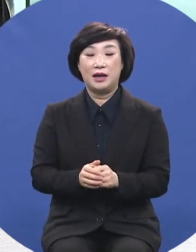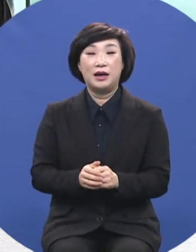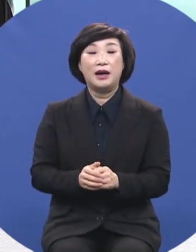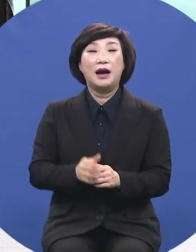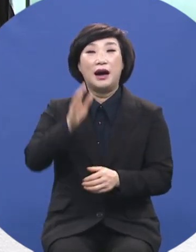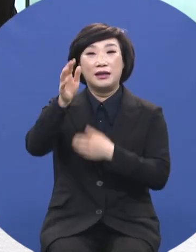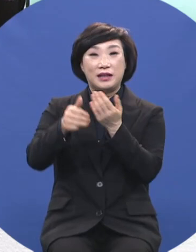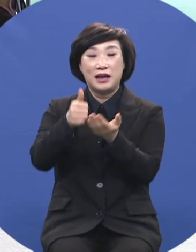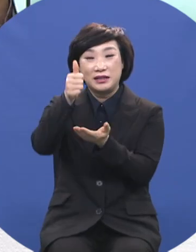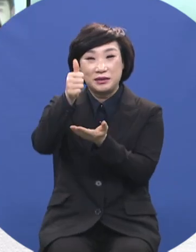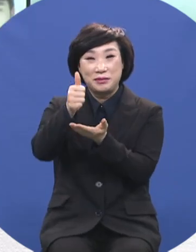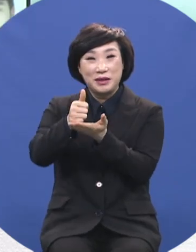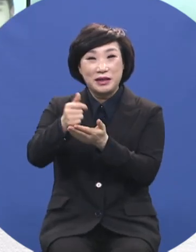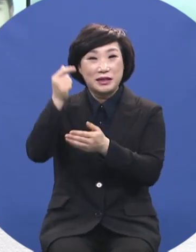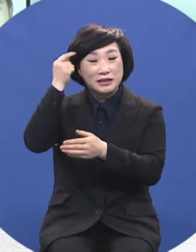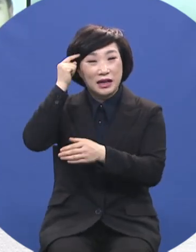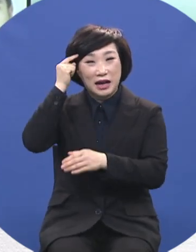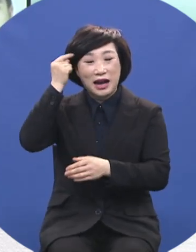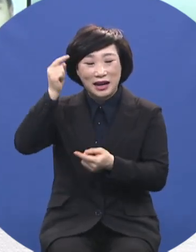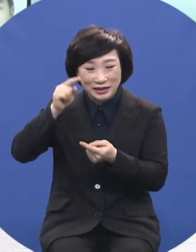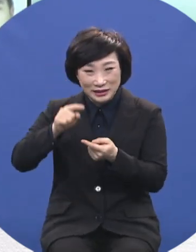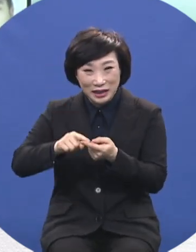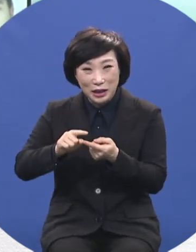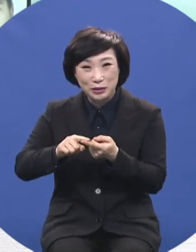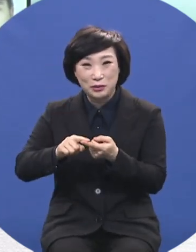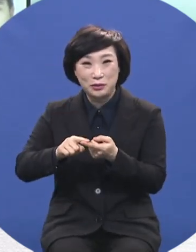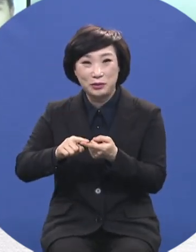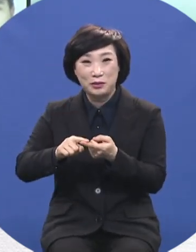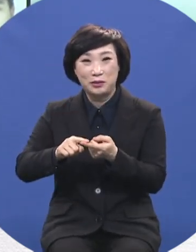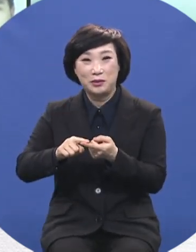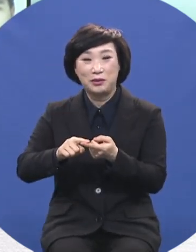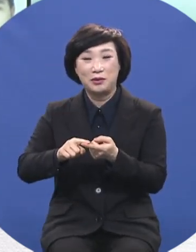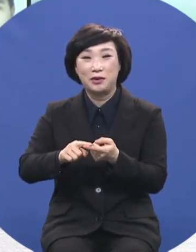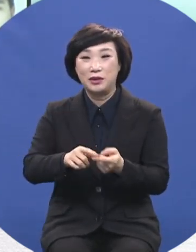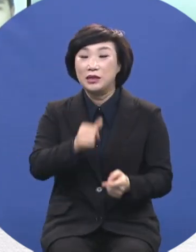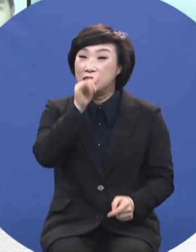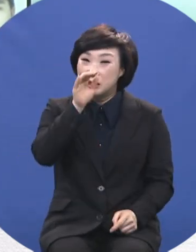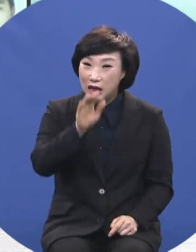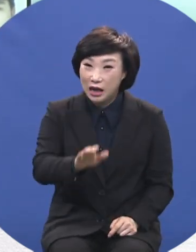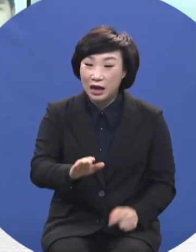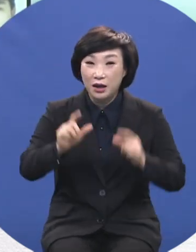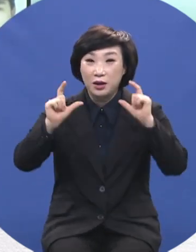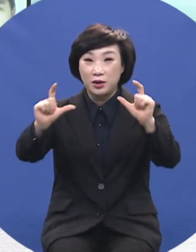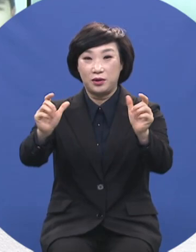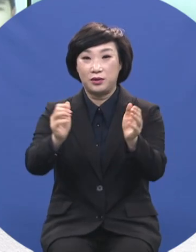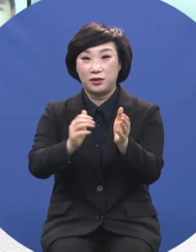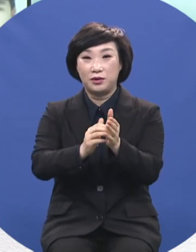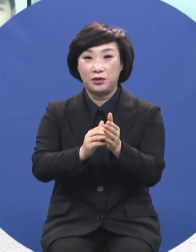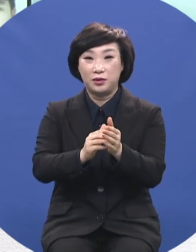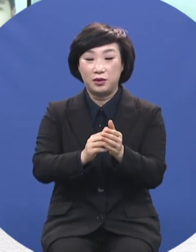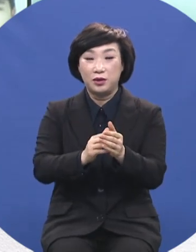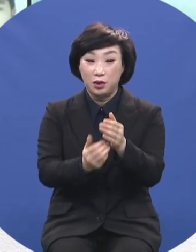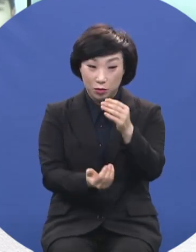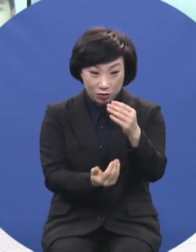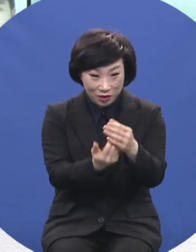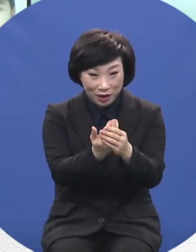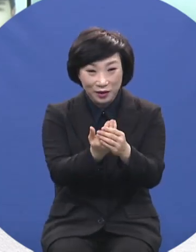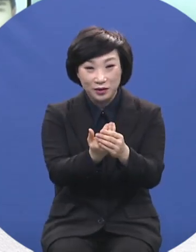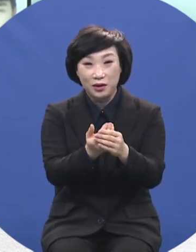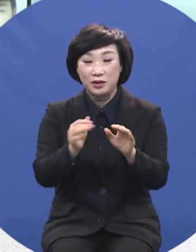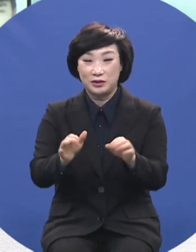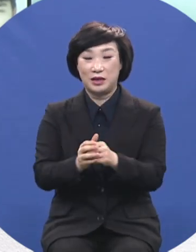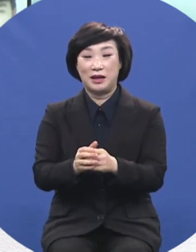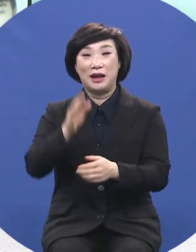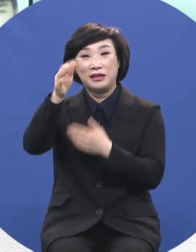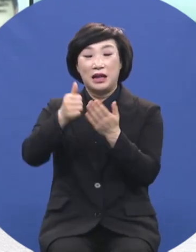자기가 설계한 그대로 있으라고 할 때 만들어지고,